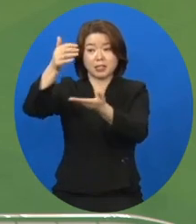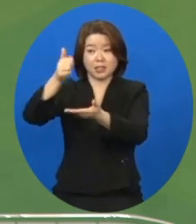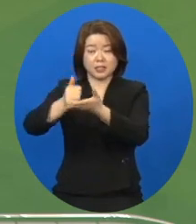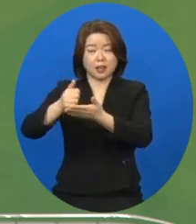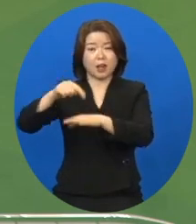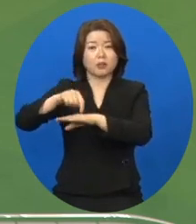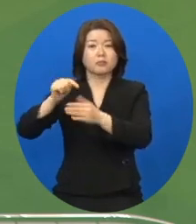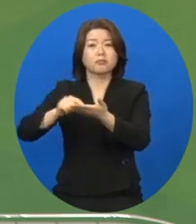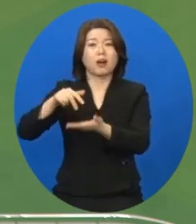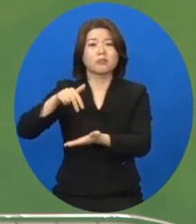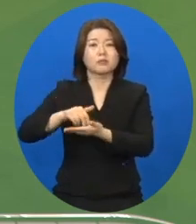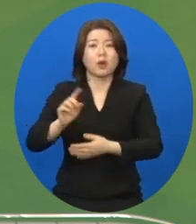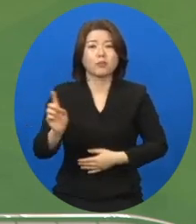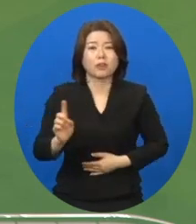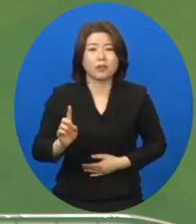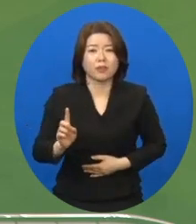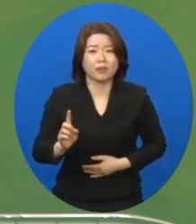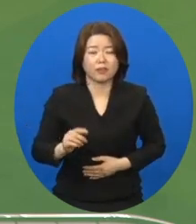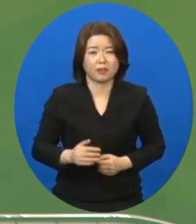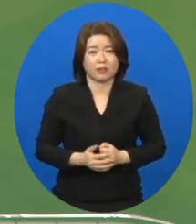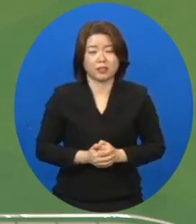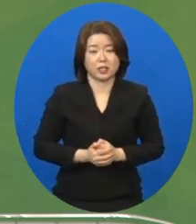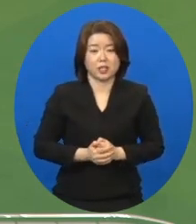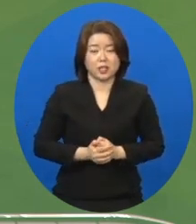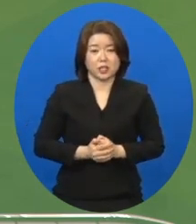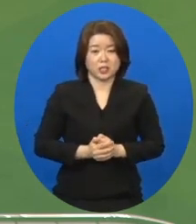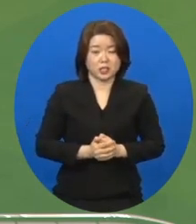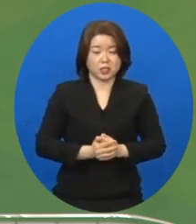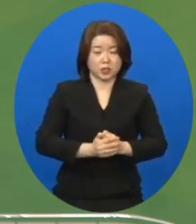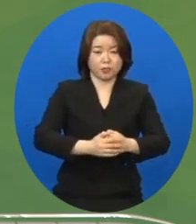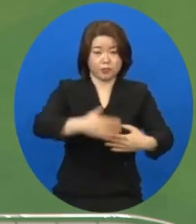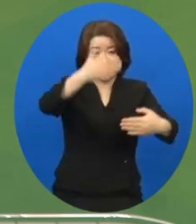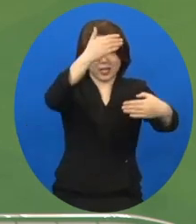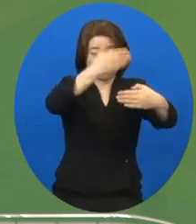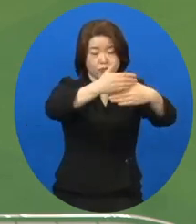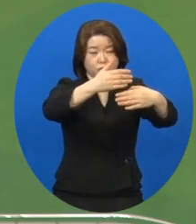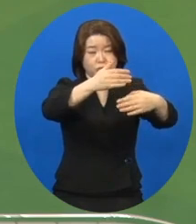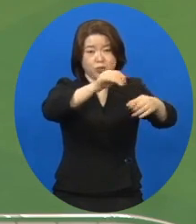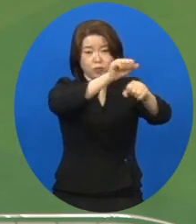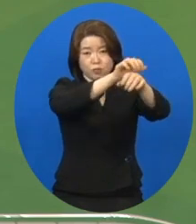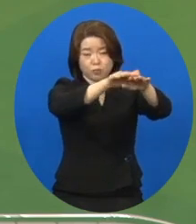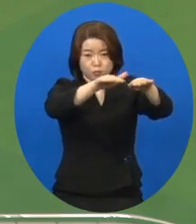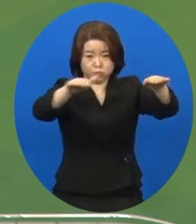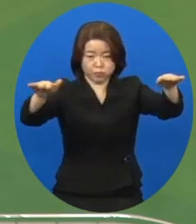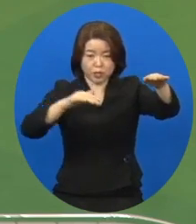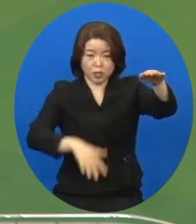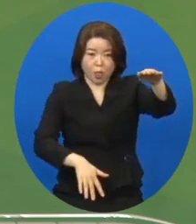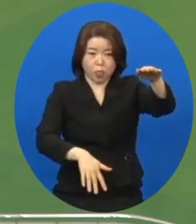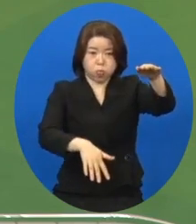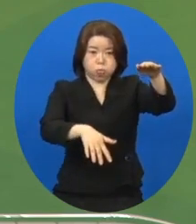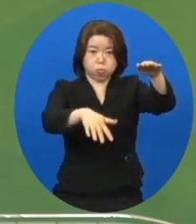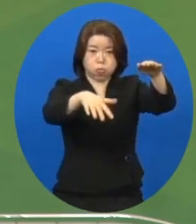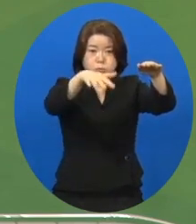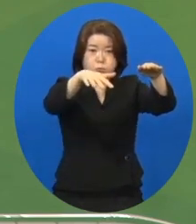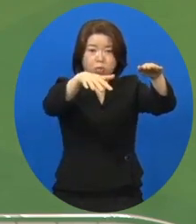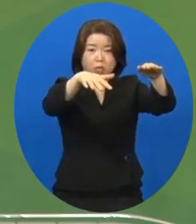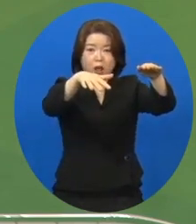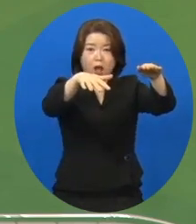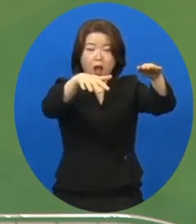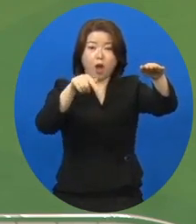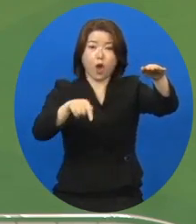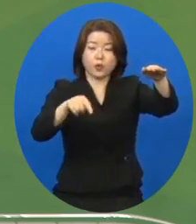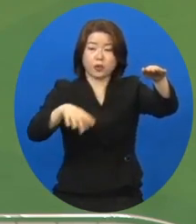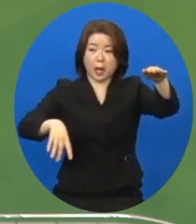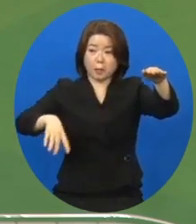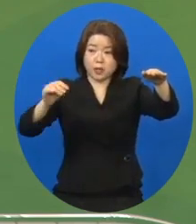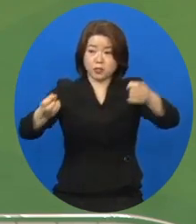어땠겠어요? 지금 강둑까지 물이 가득 차 있어요. 거기에 먼저 발을